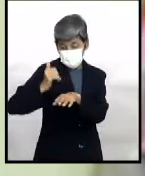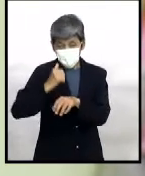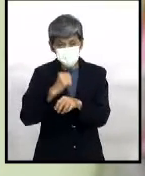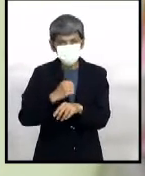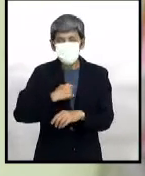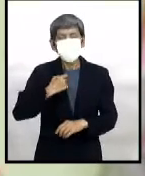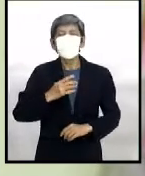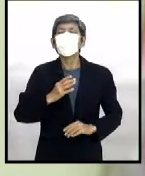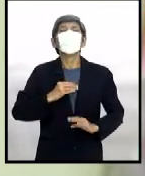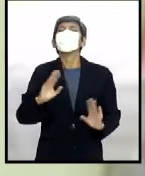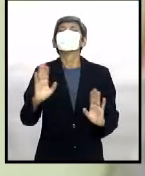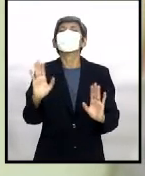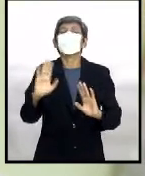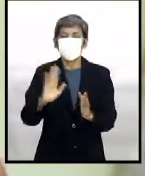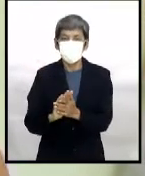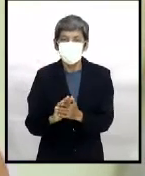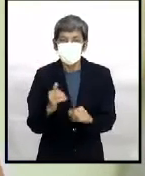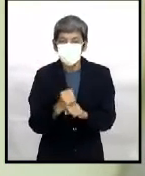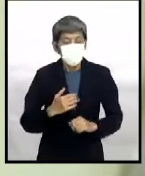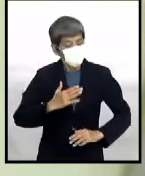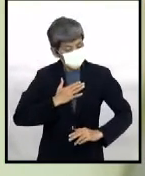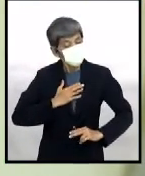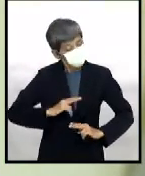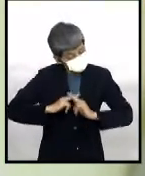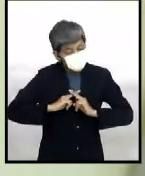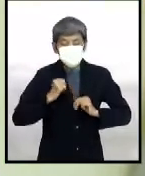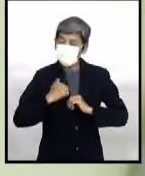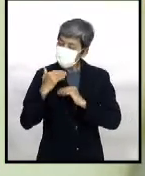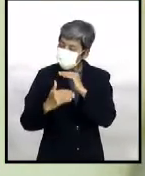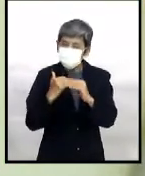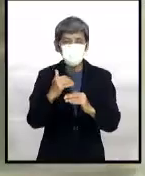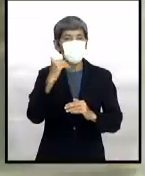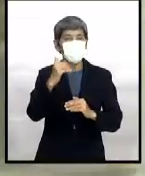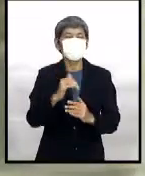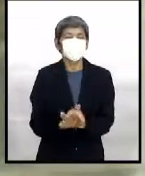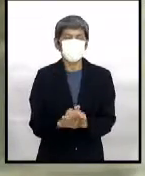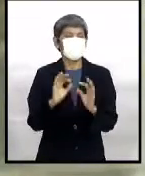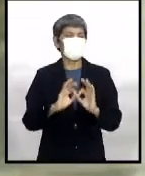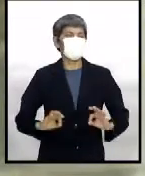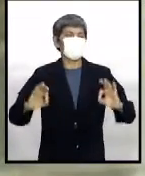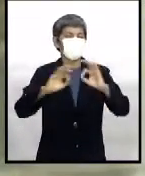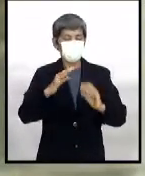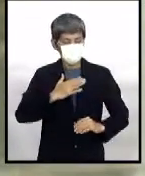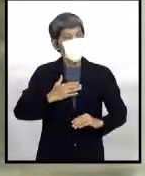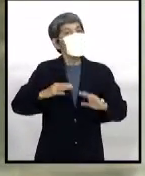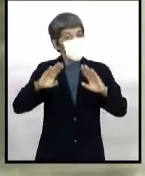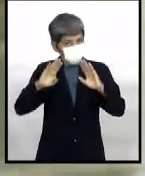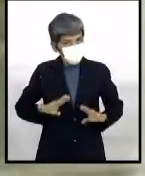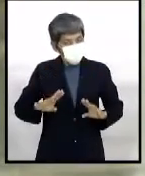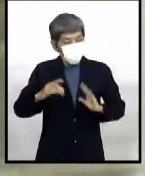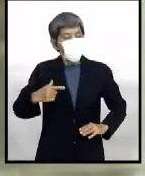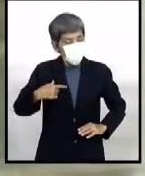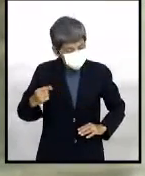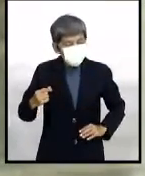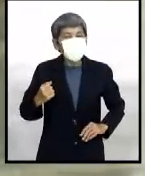ว่าตอนนี้มันไม่น่ากลัวสำหรับเด็กแล้วที่จะเป็นตัวของตัวเองแล้วไปให้สุดในทางของเขา เพราะฉะนั้นสิ่งที่สำคัญคือถ้าเกิดเขารู้ตัวเขาว่าเขา